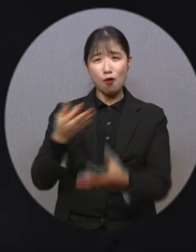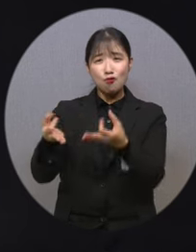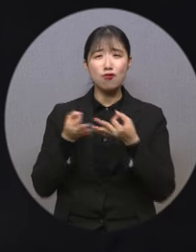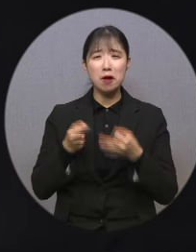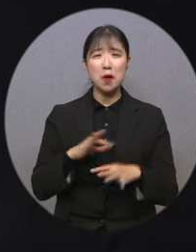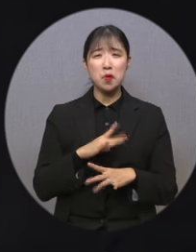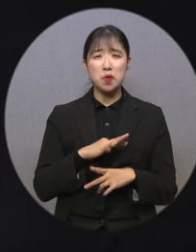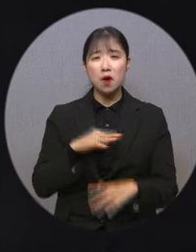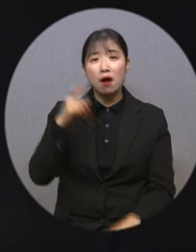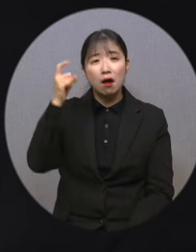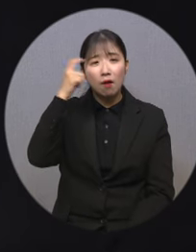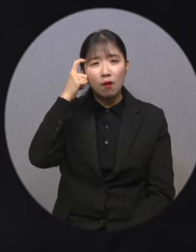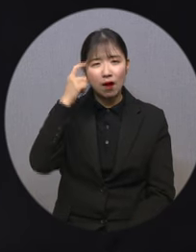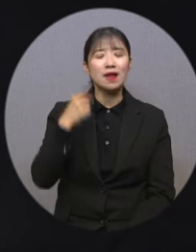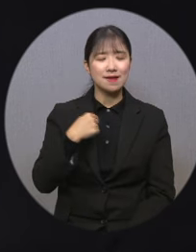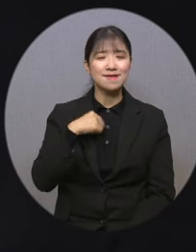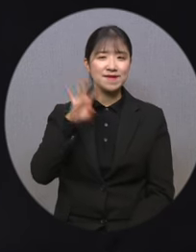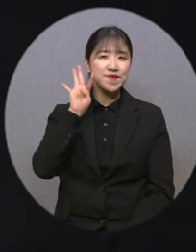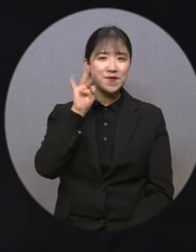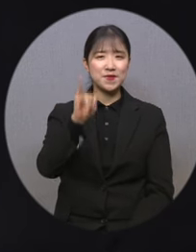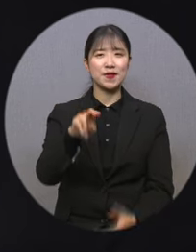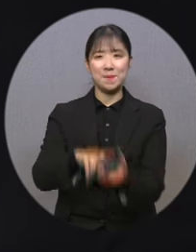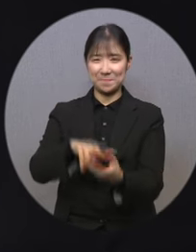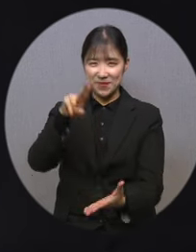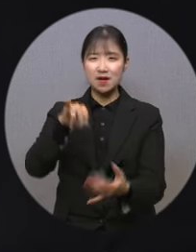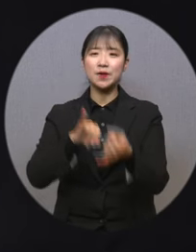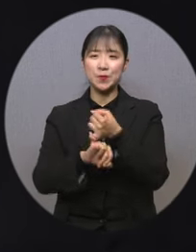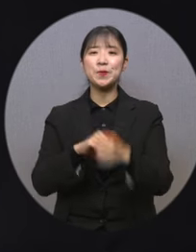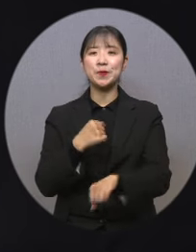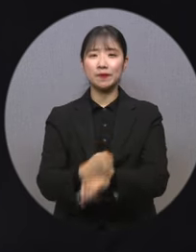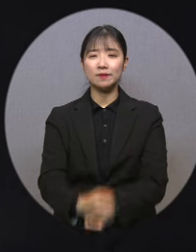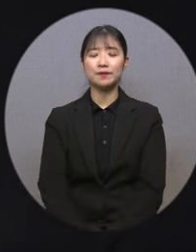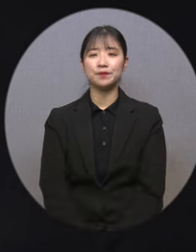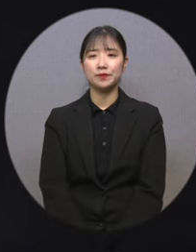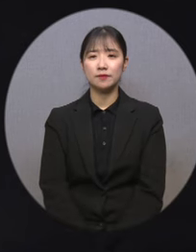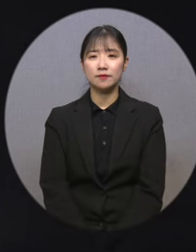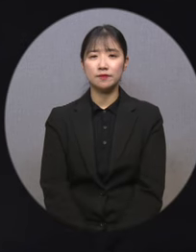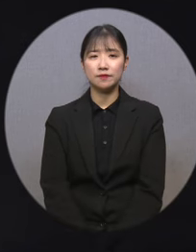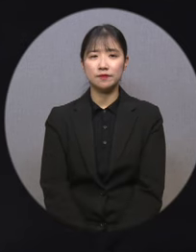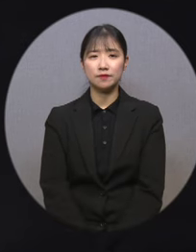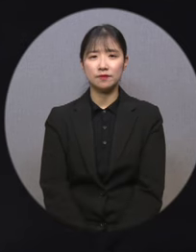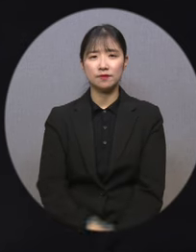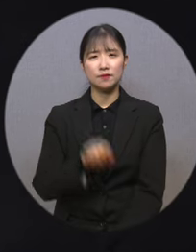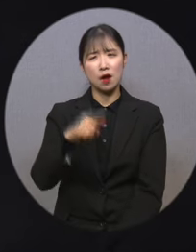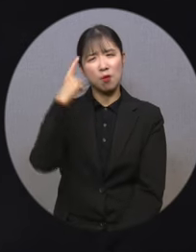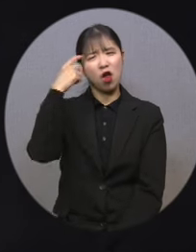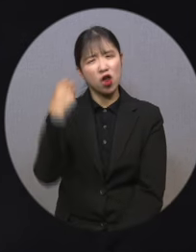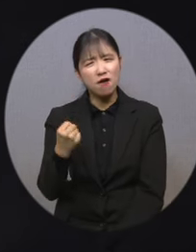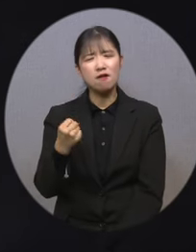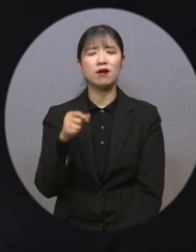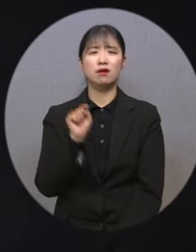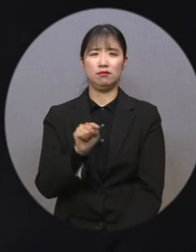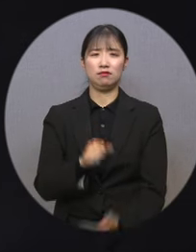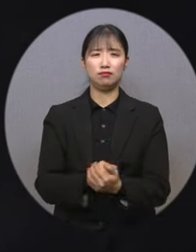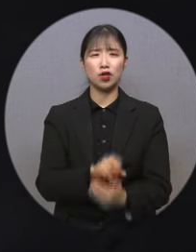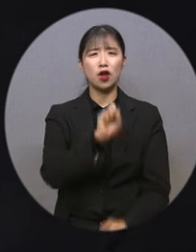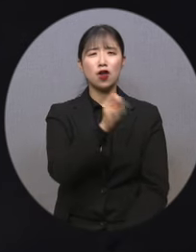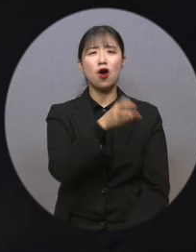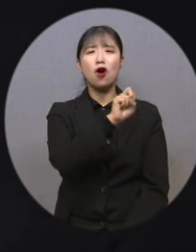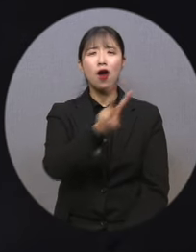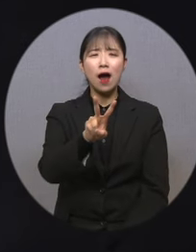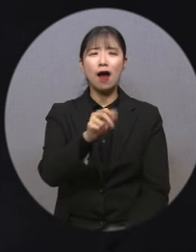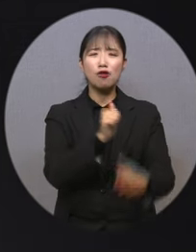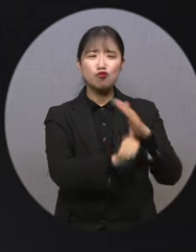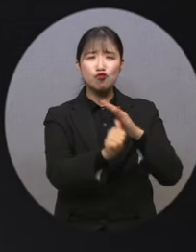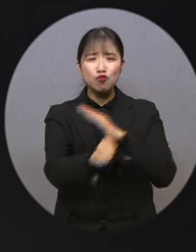그것은 언젠가 제가 밝혀낼 겁니다. 하여튼 이런 편견 어떻게 여야 후보만 기호 1번